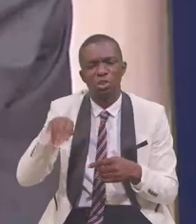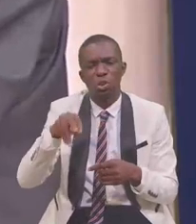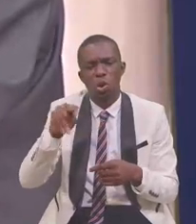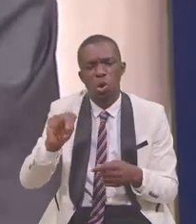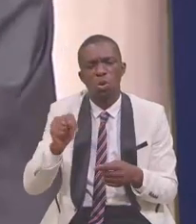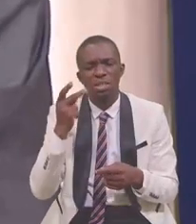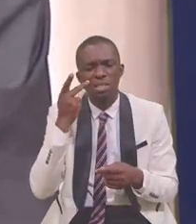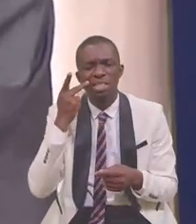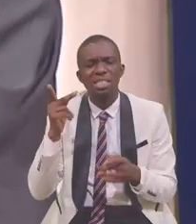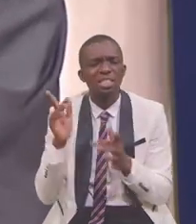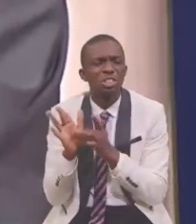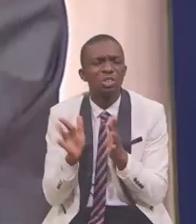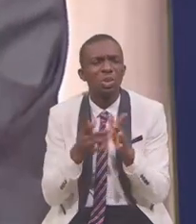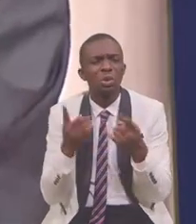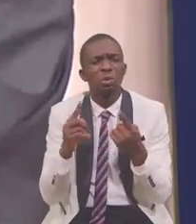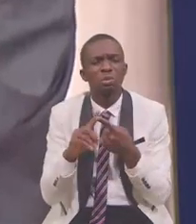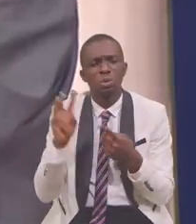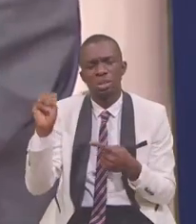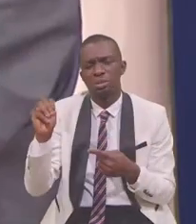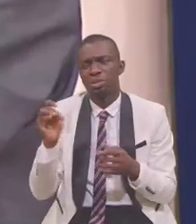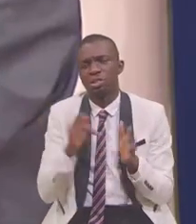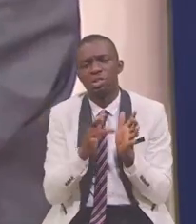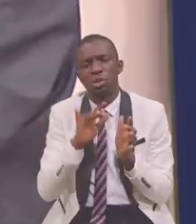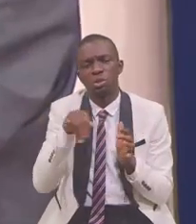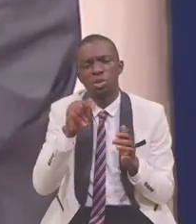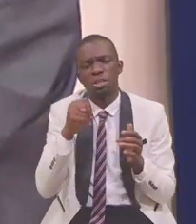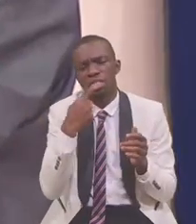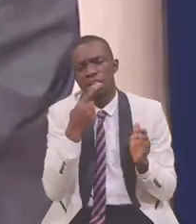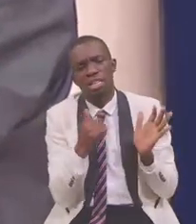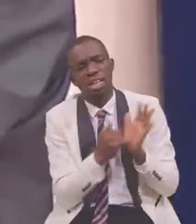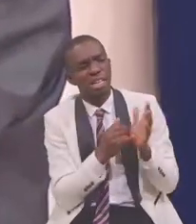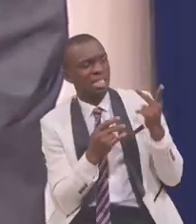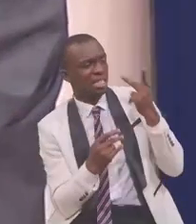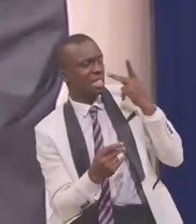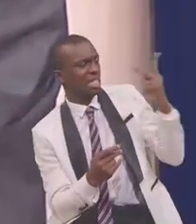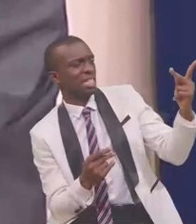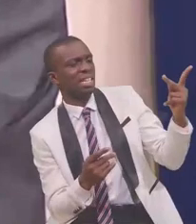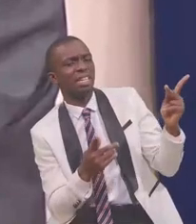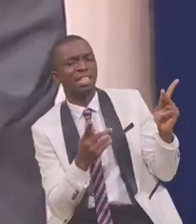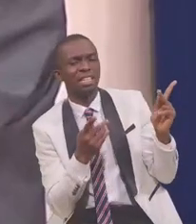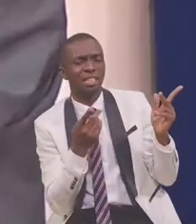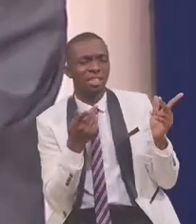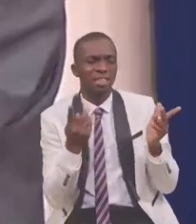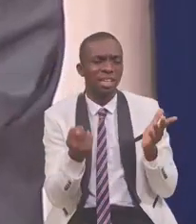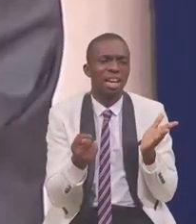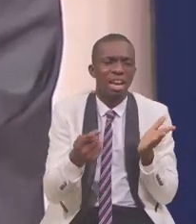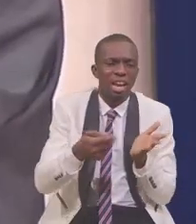dit, voici l'agneau de Dieu. Il a doigté Christ, il a doigté le Sauveur,